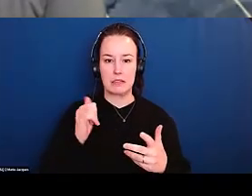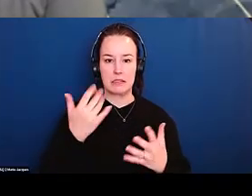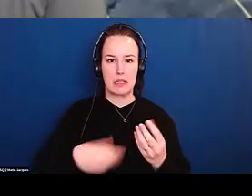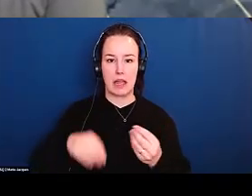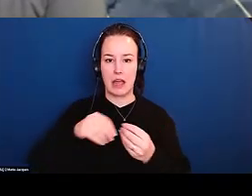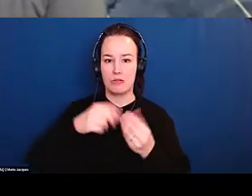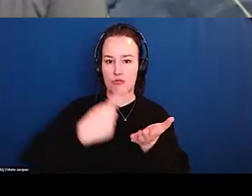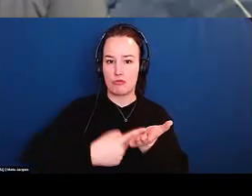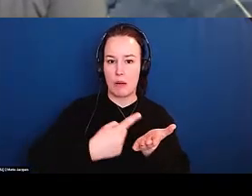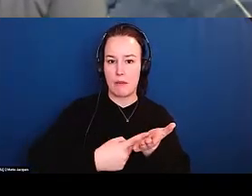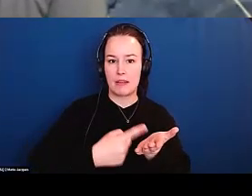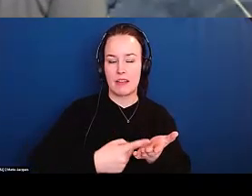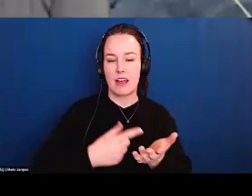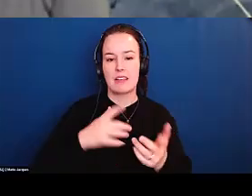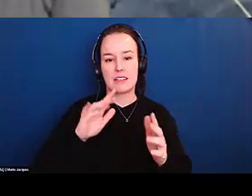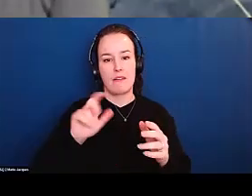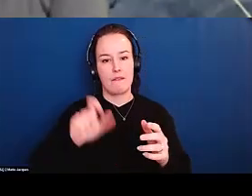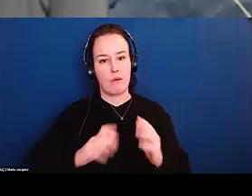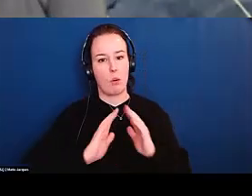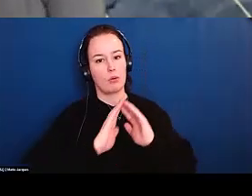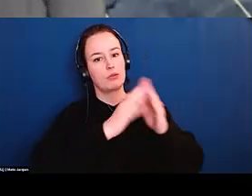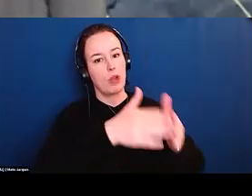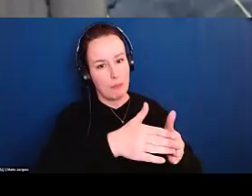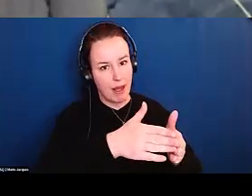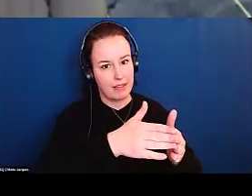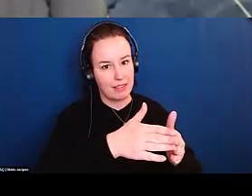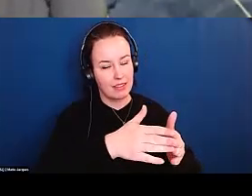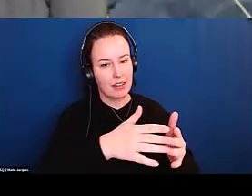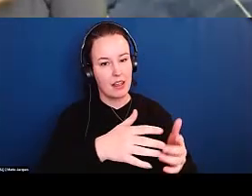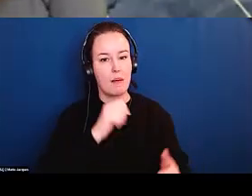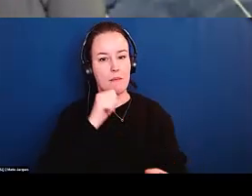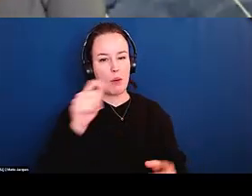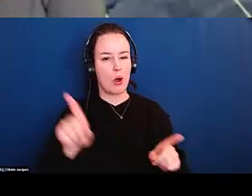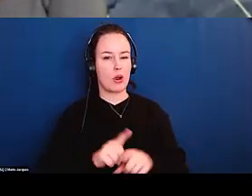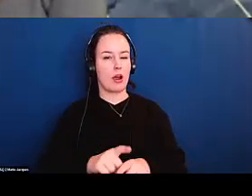commentaire, ce serait de demander et ne pas assumer. Mais ce n'est pas la confiance.